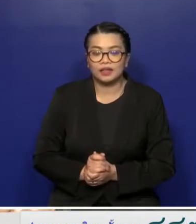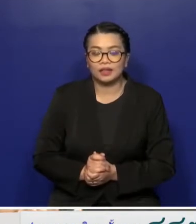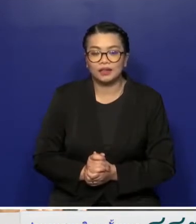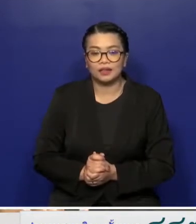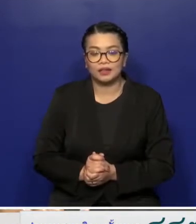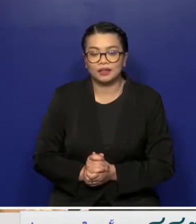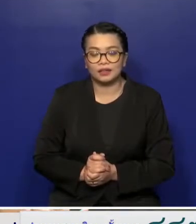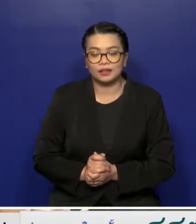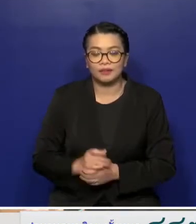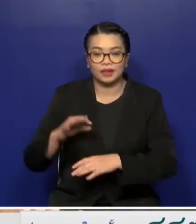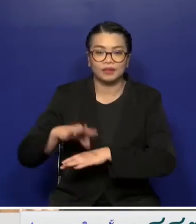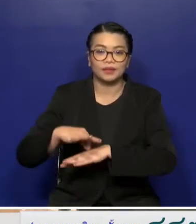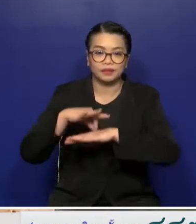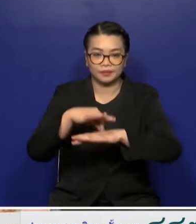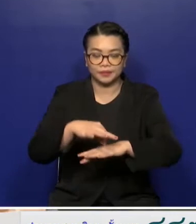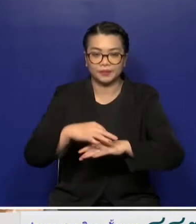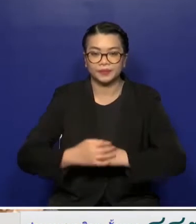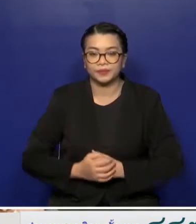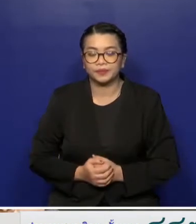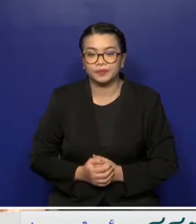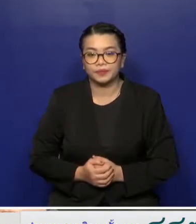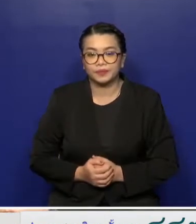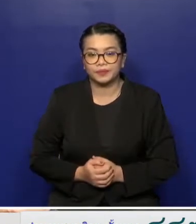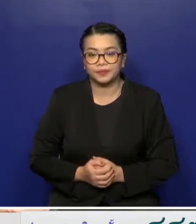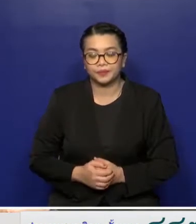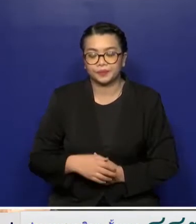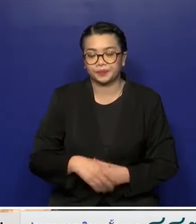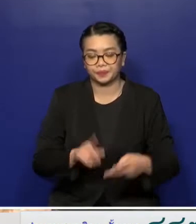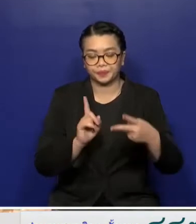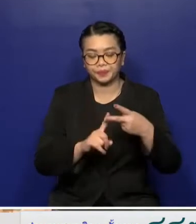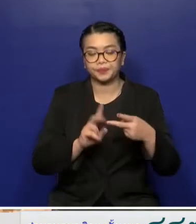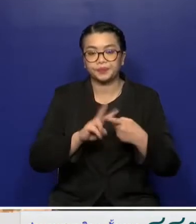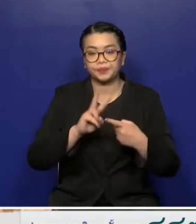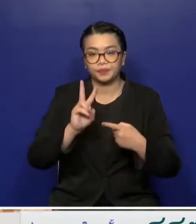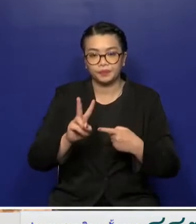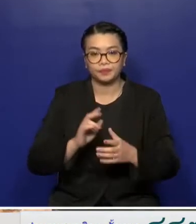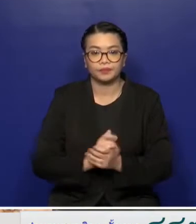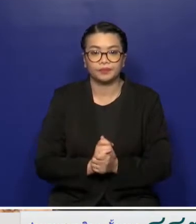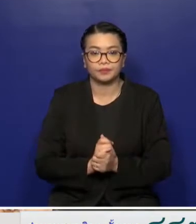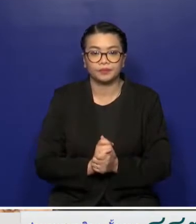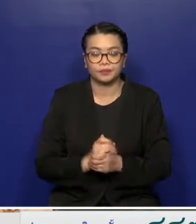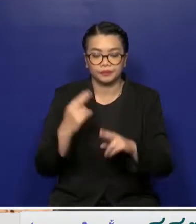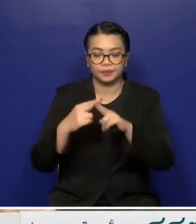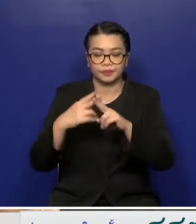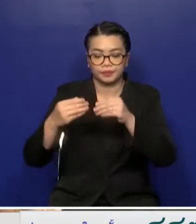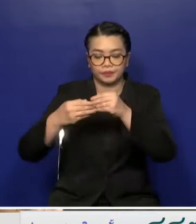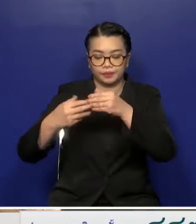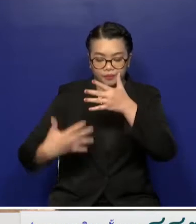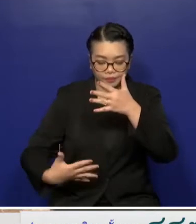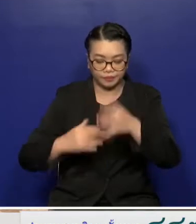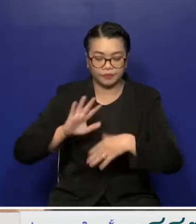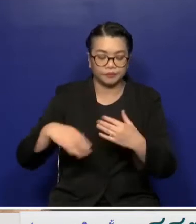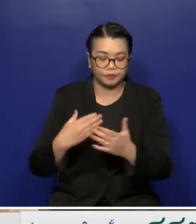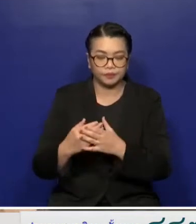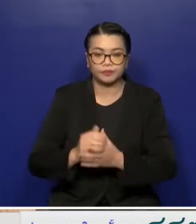ท่านวิรชัยวิระเบทากุลท่านพนิษฐ์วิกิตเศษท่านรังสีมารัศมีท่านถ